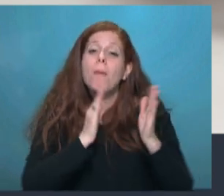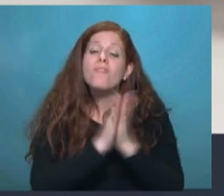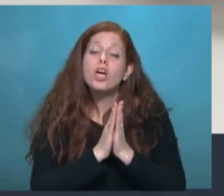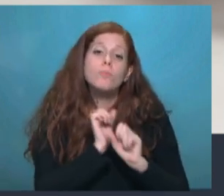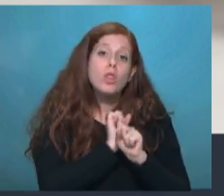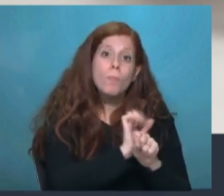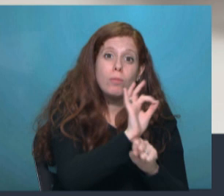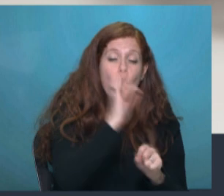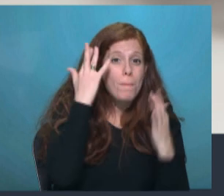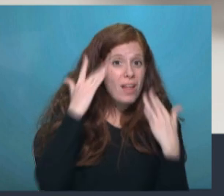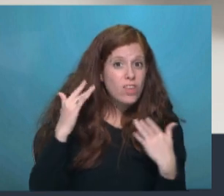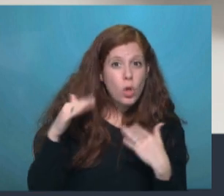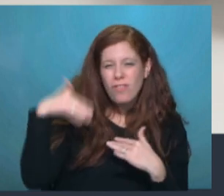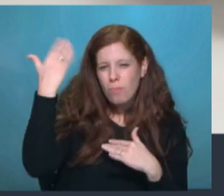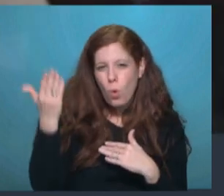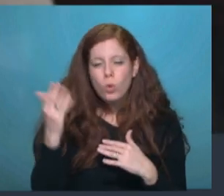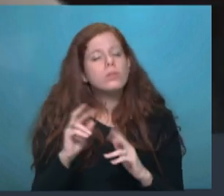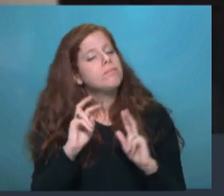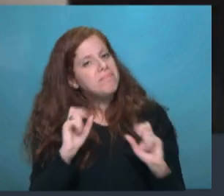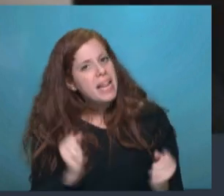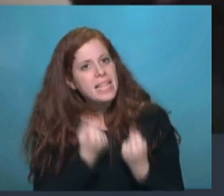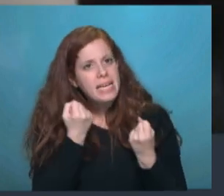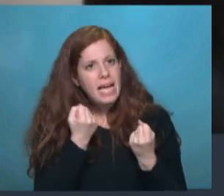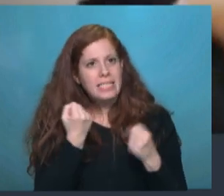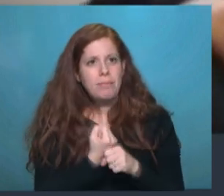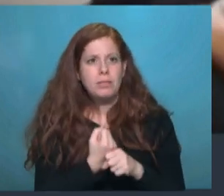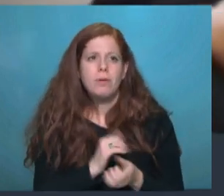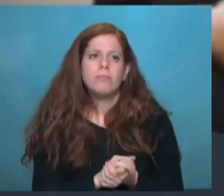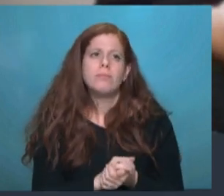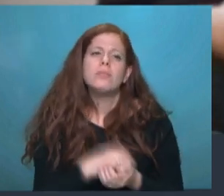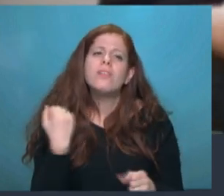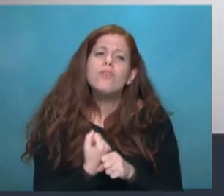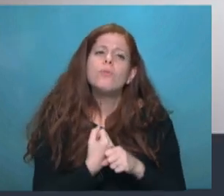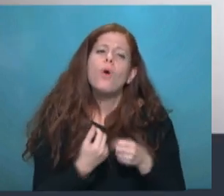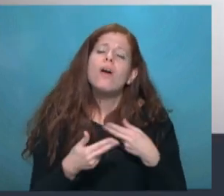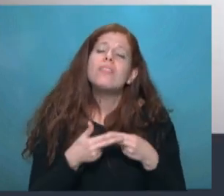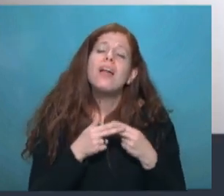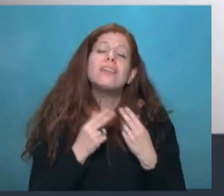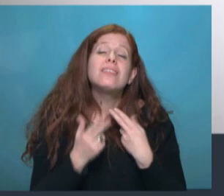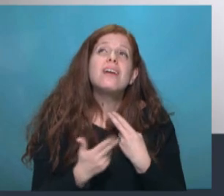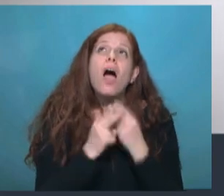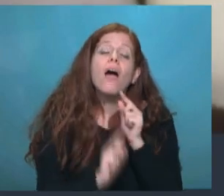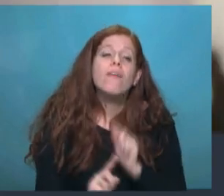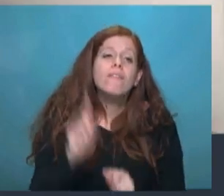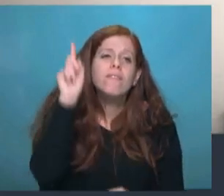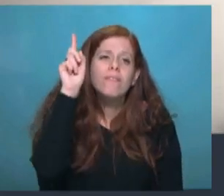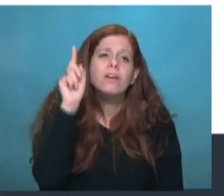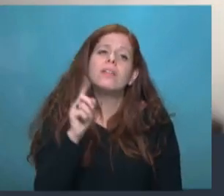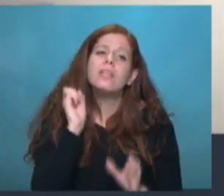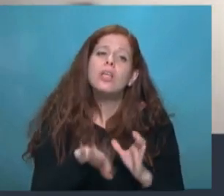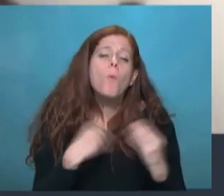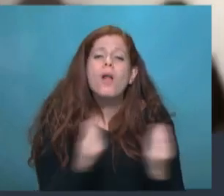בלבנון ומחוץ עלה להתגייס למשימה. תחדירוניית אל-קורבה אל אללה סובחנה ותעלה פי דפע אי